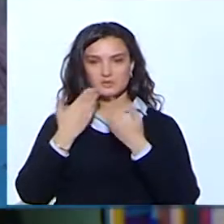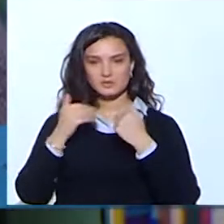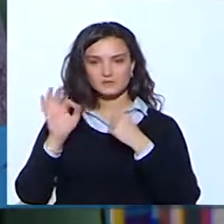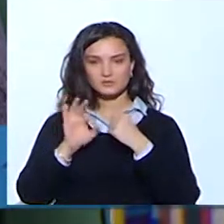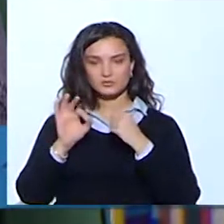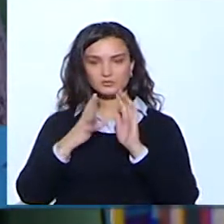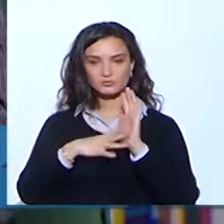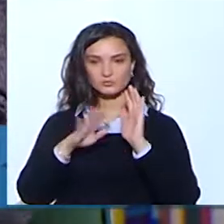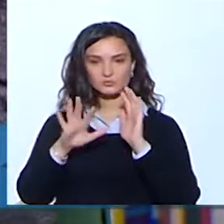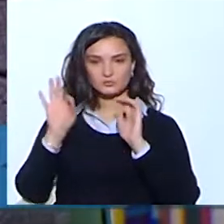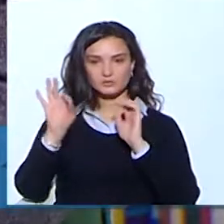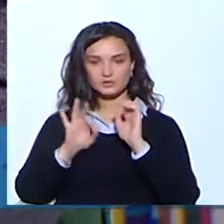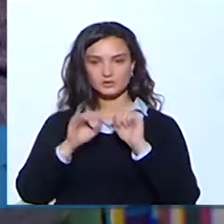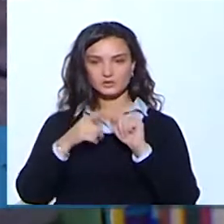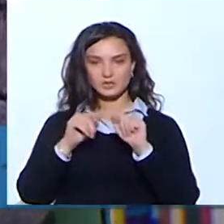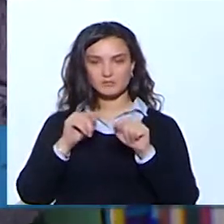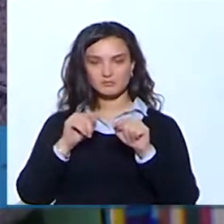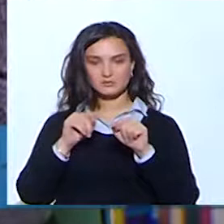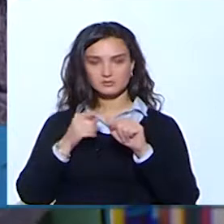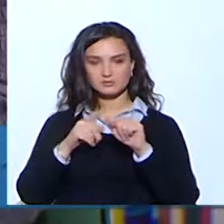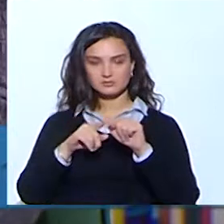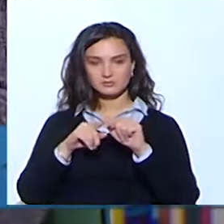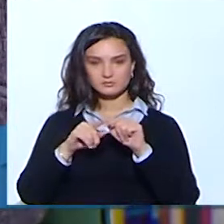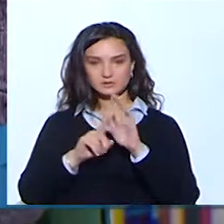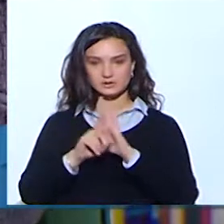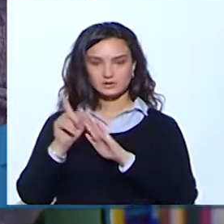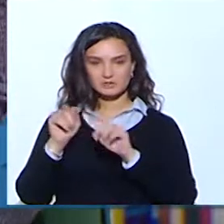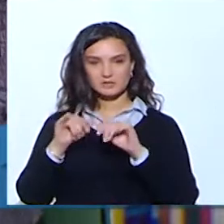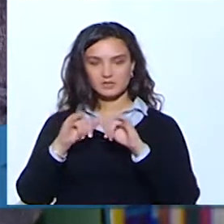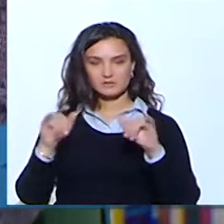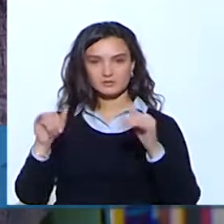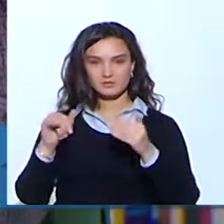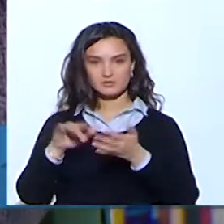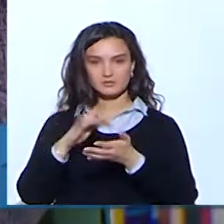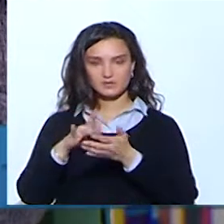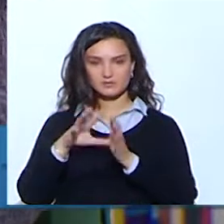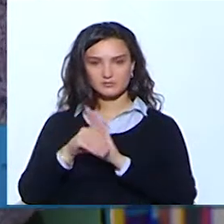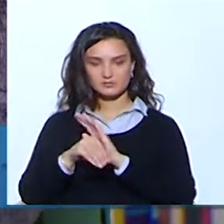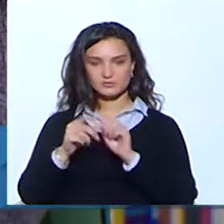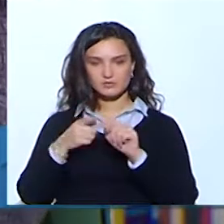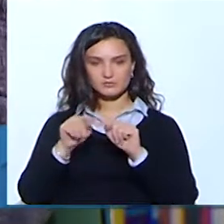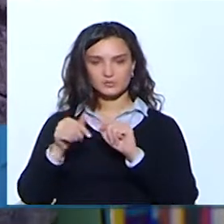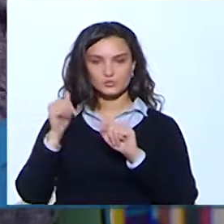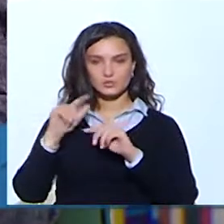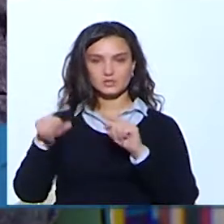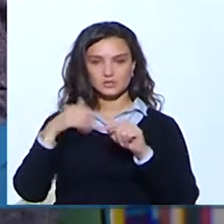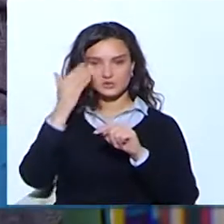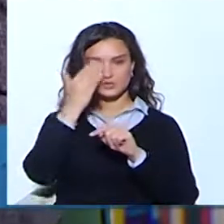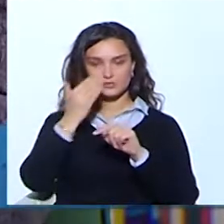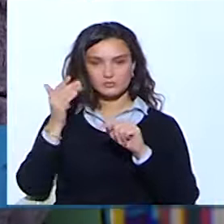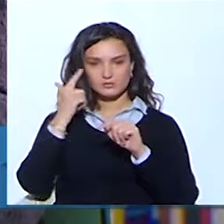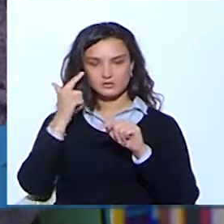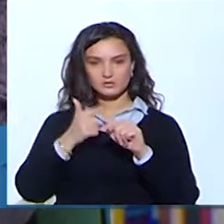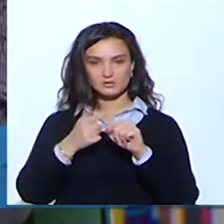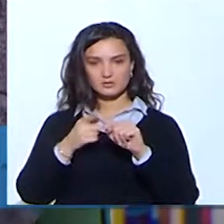1 მარტივი პროცენტით, 95% ამ ლეტალობის მოდის განვითარებად ქვეყნებში. ამის უკან დგას საზოგადოების